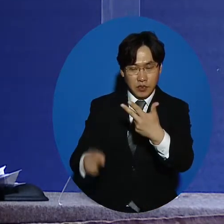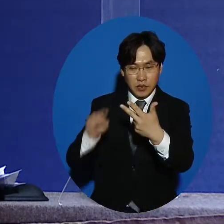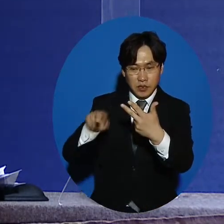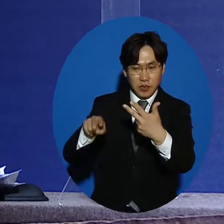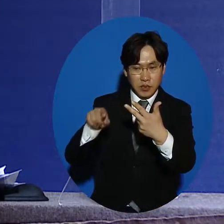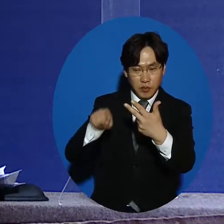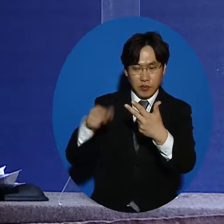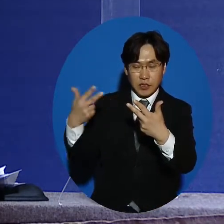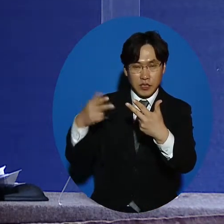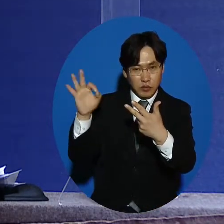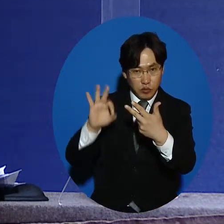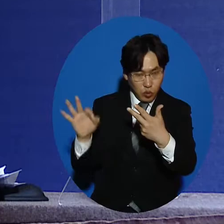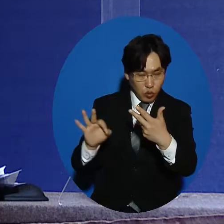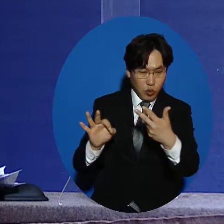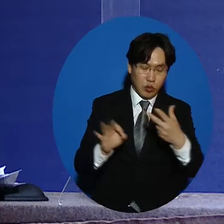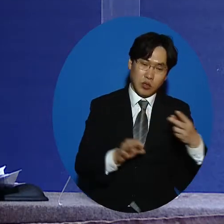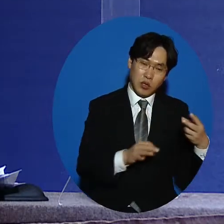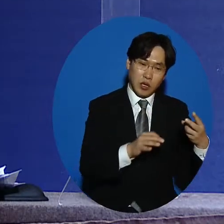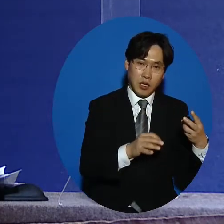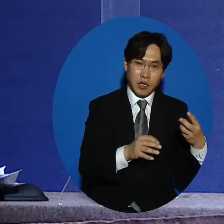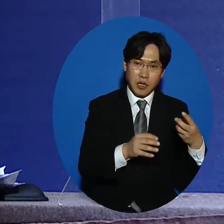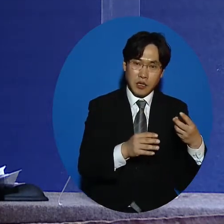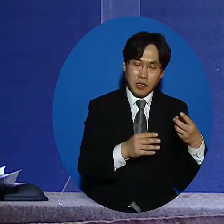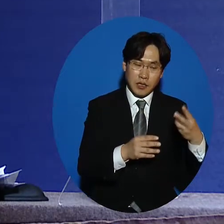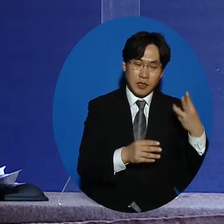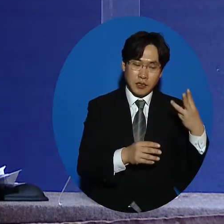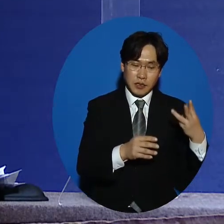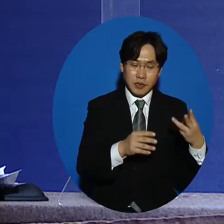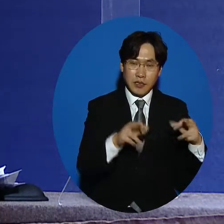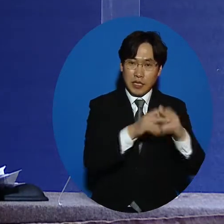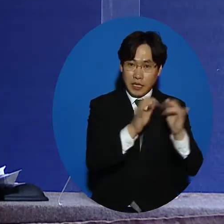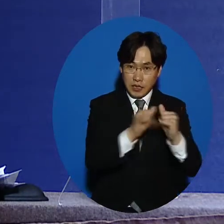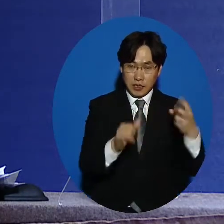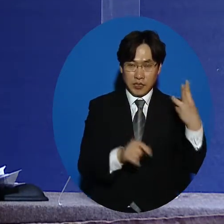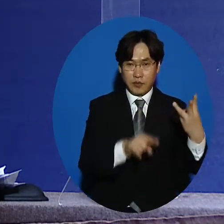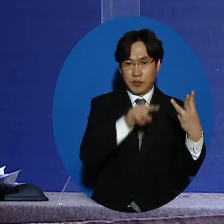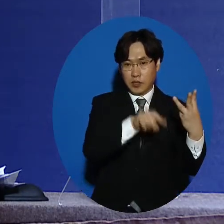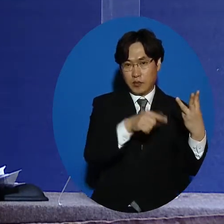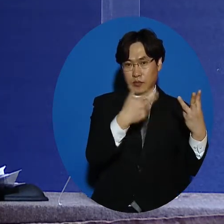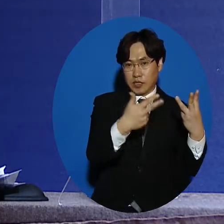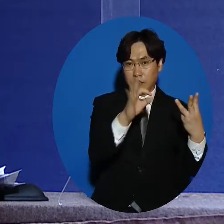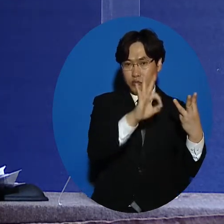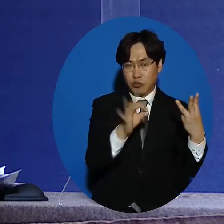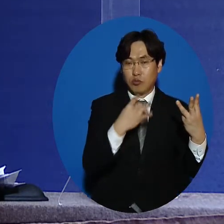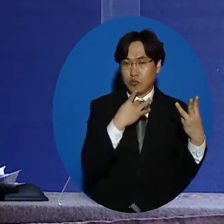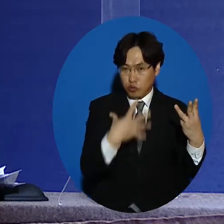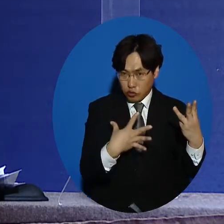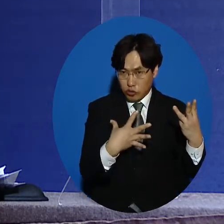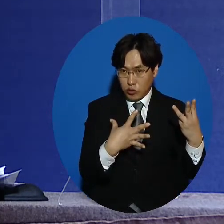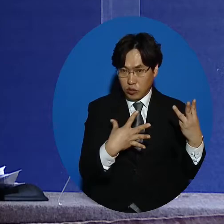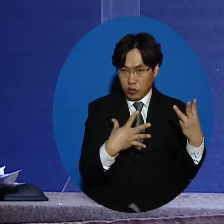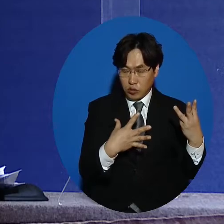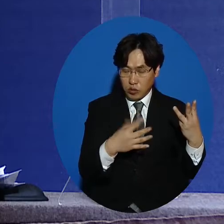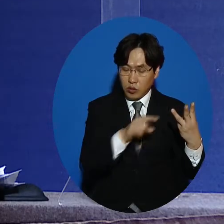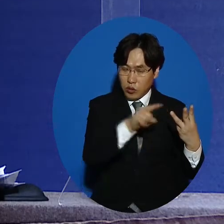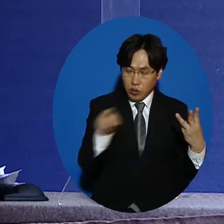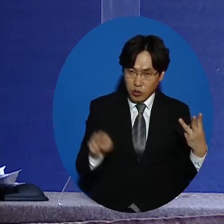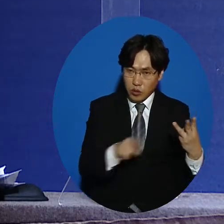그 장애인 같은 경우는 3.2%밖에 되지 않는 것. 이것이